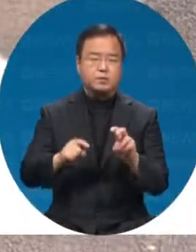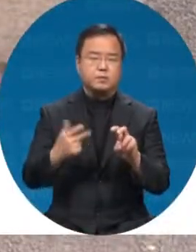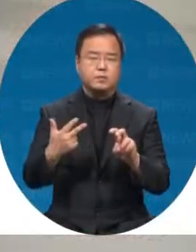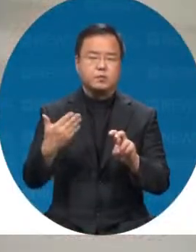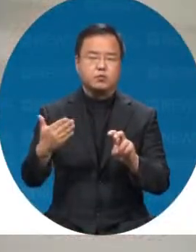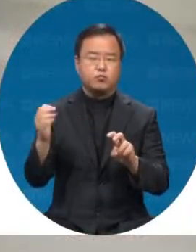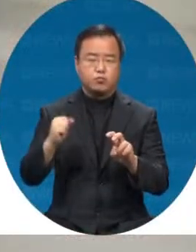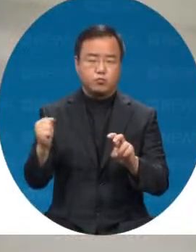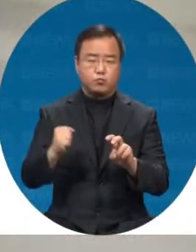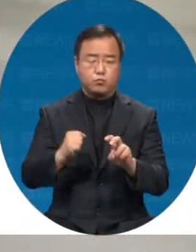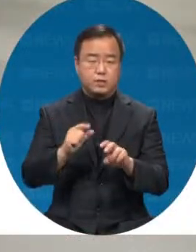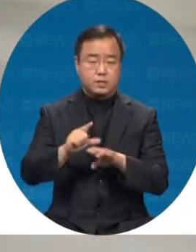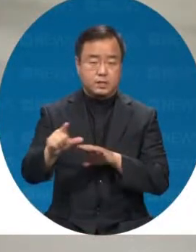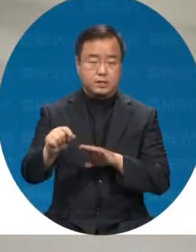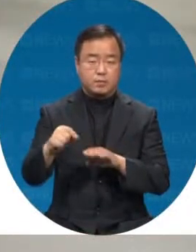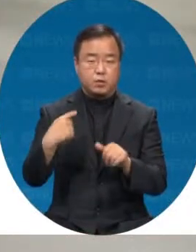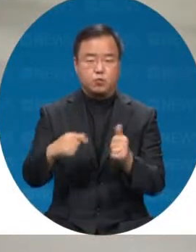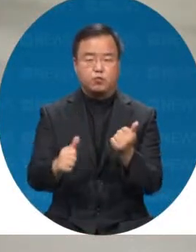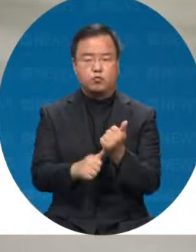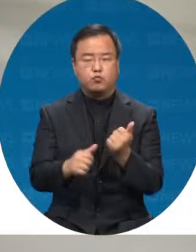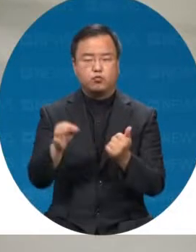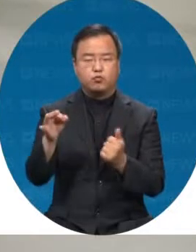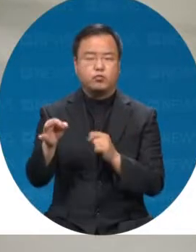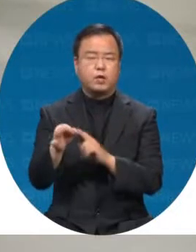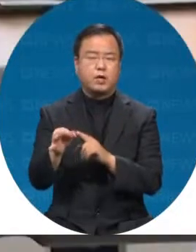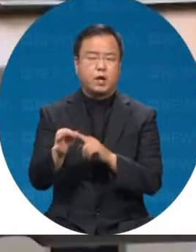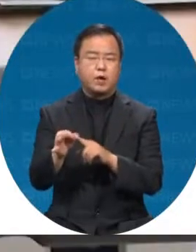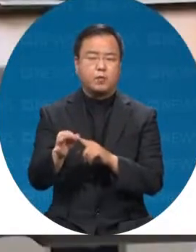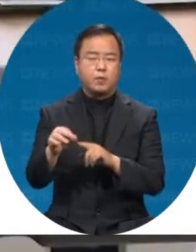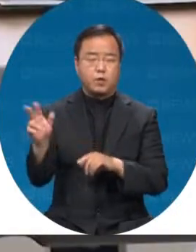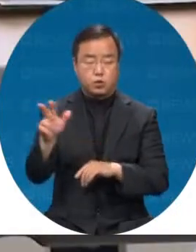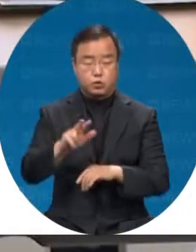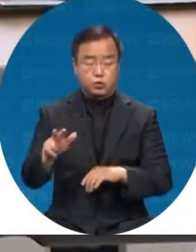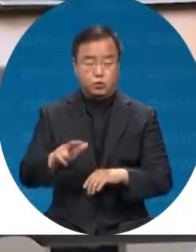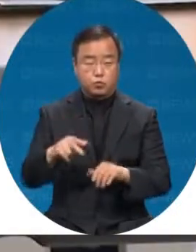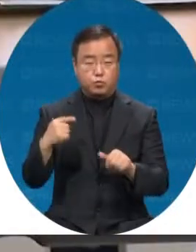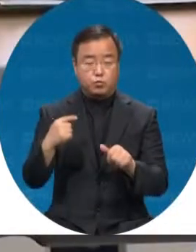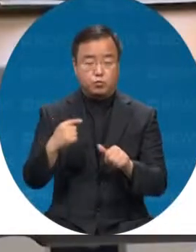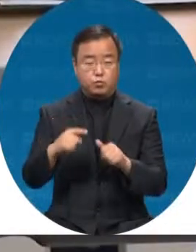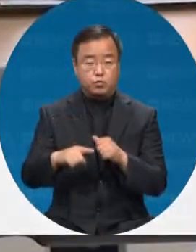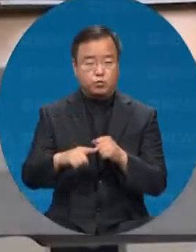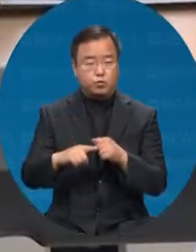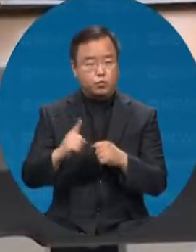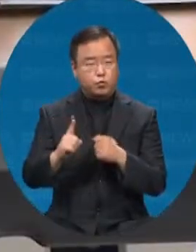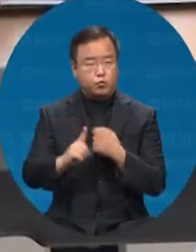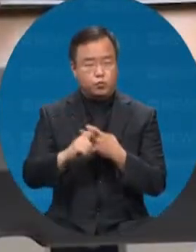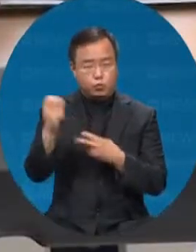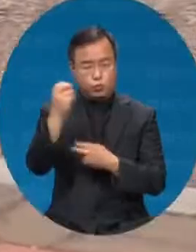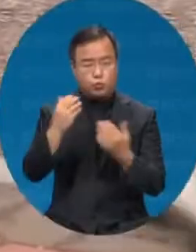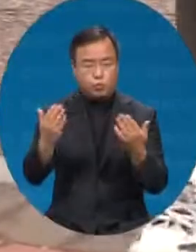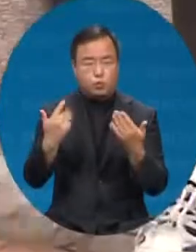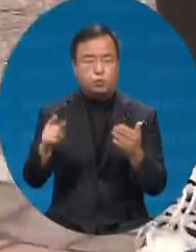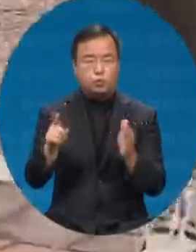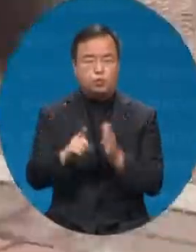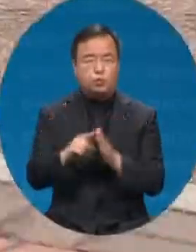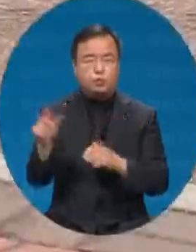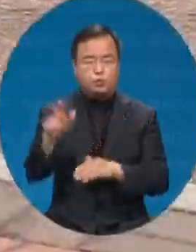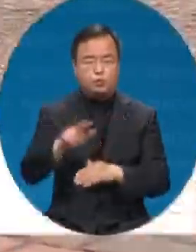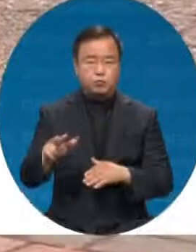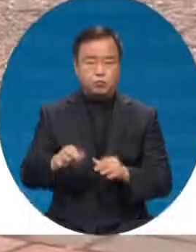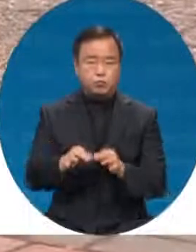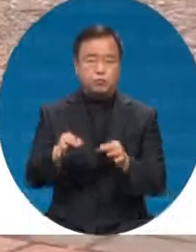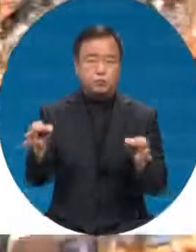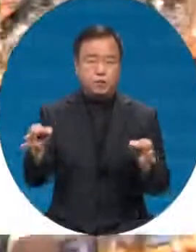교육재정 교복 음은 현재 초 중등 교육을 위해 전국 시 도교육청에 배분 됩니다 윤성열 정부는 이 교부금